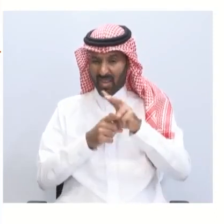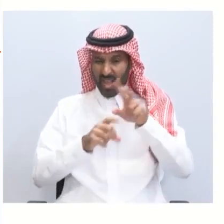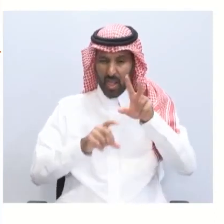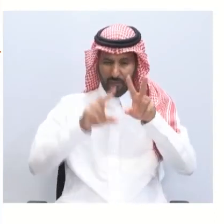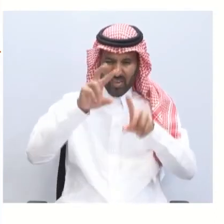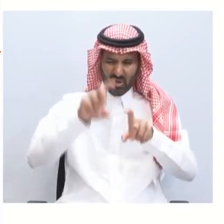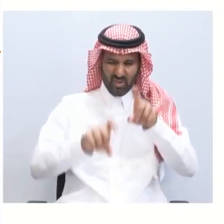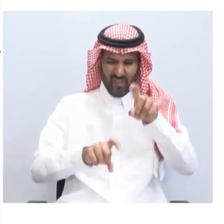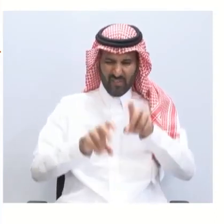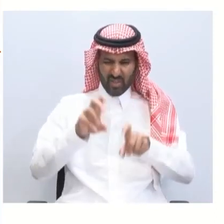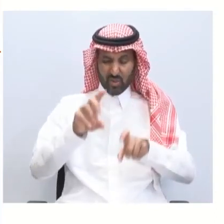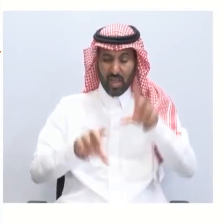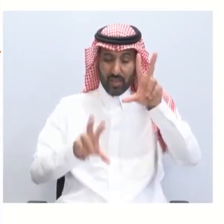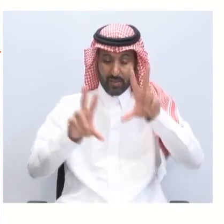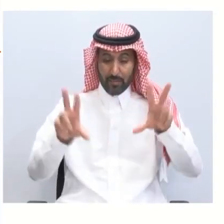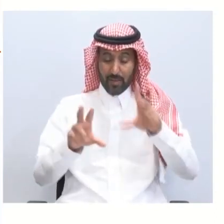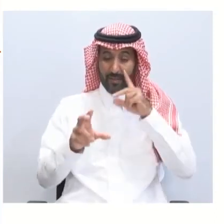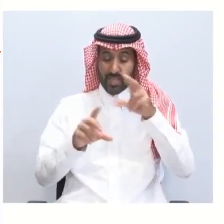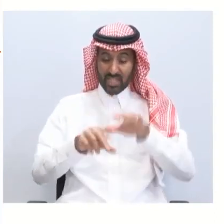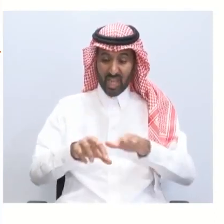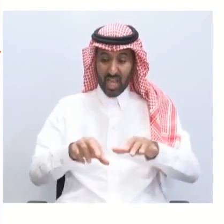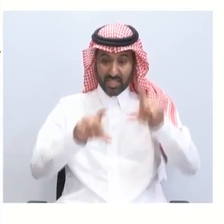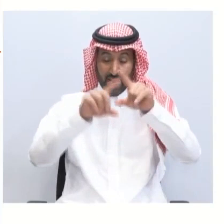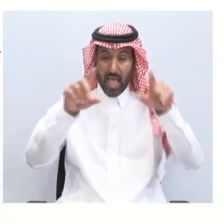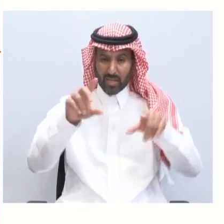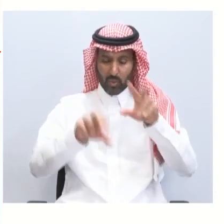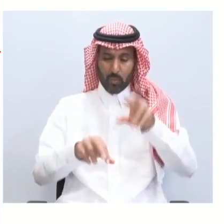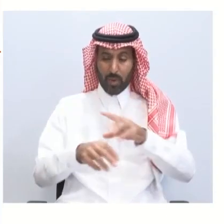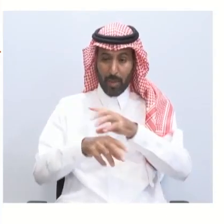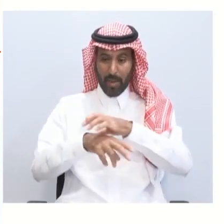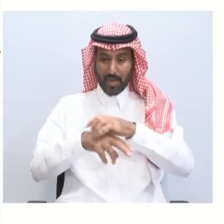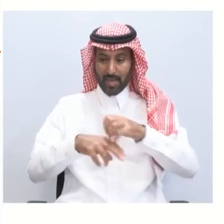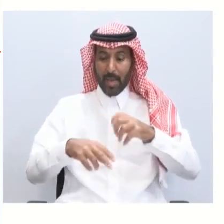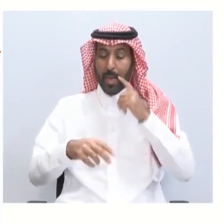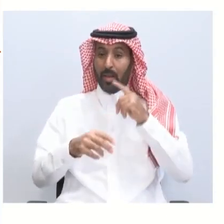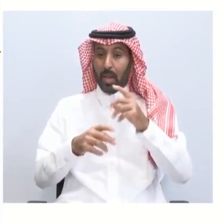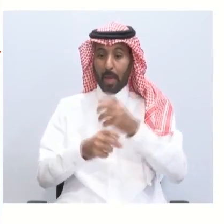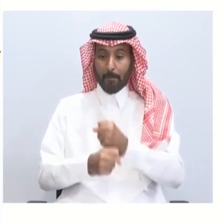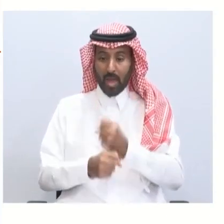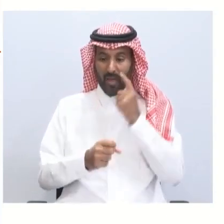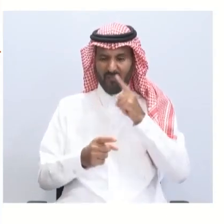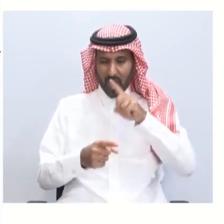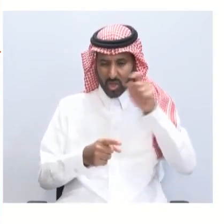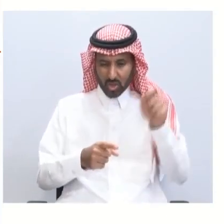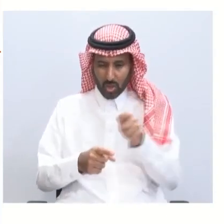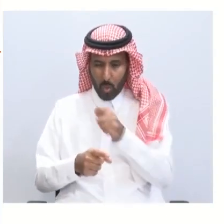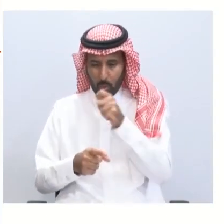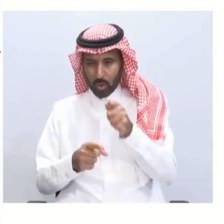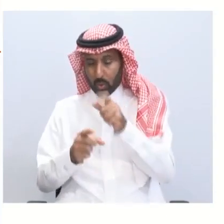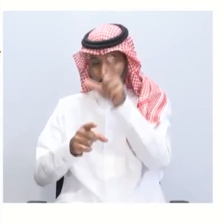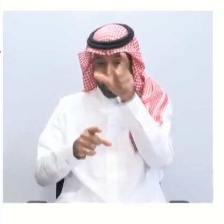جهاز الحاسوب تكمن اهميه هذا البرنامج في اجراء فحص دوري لكل